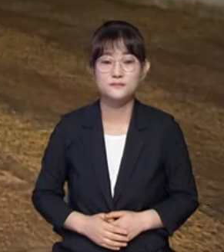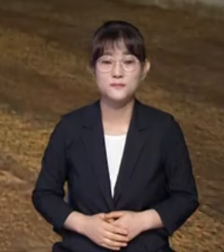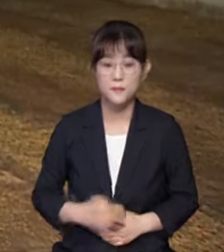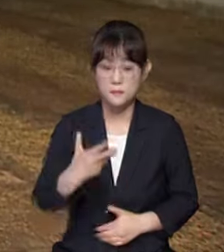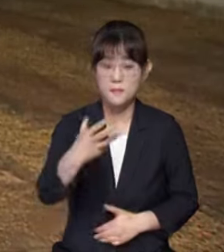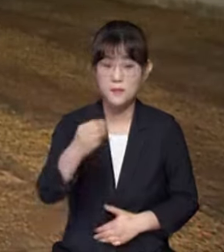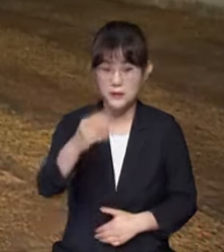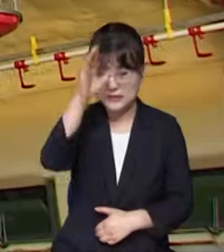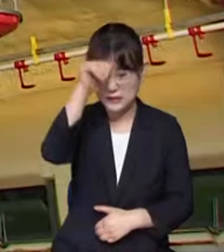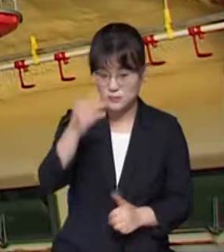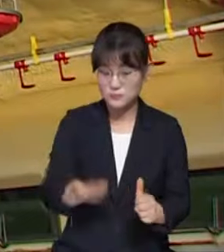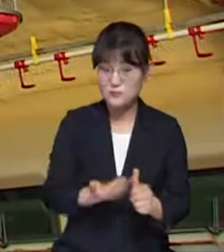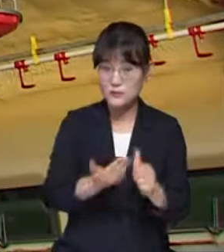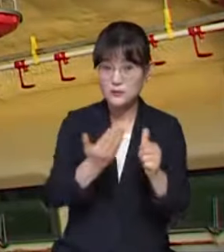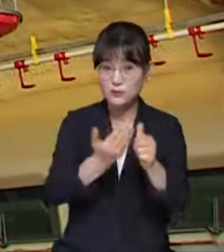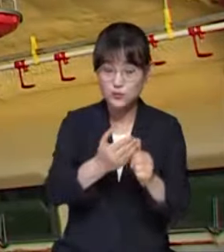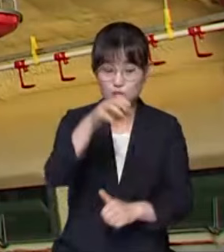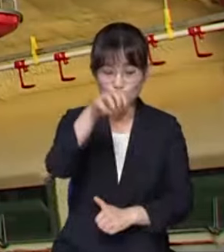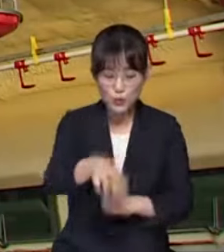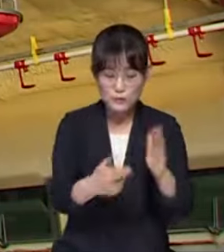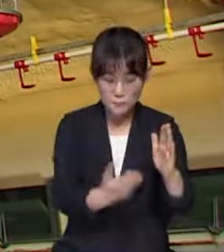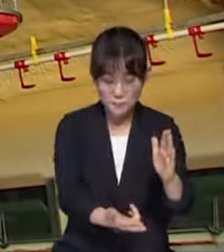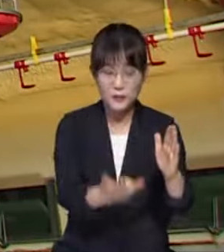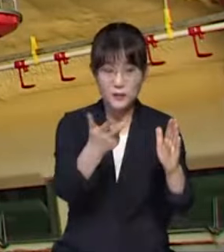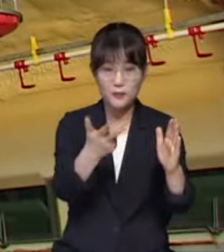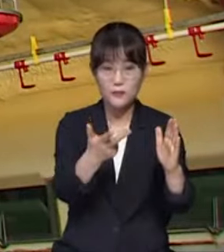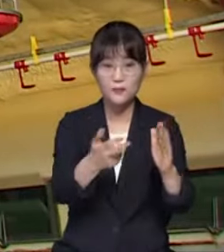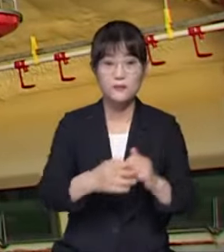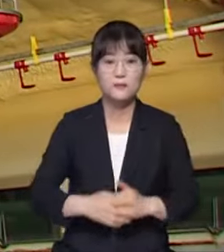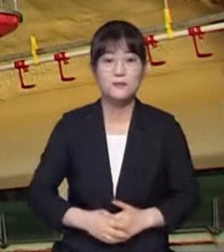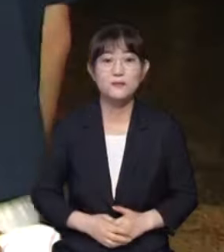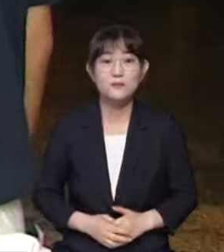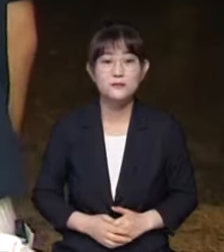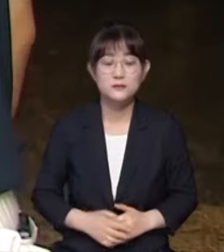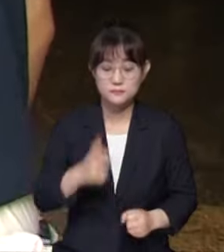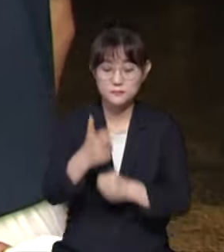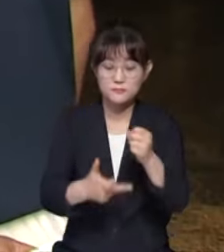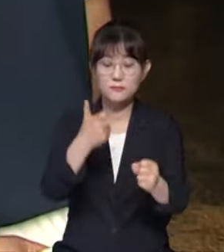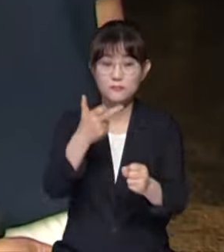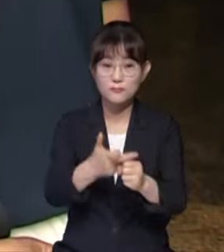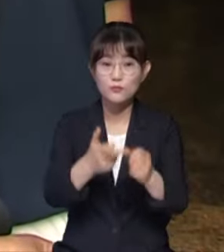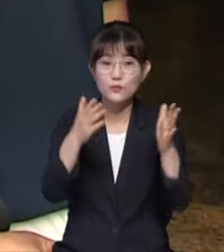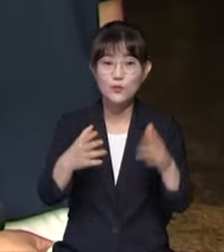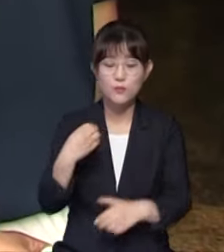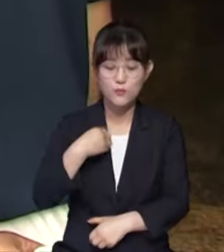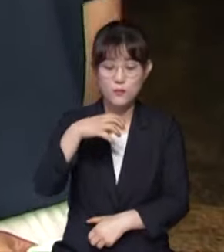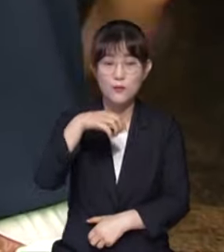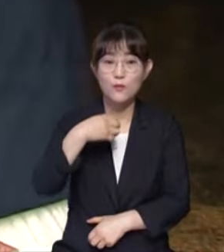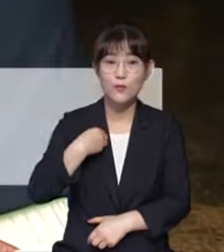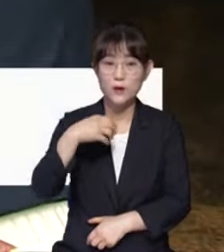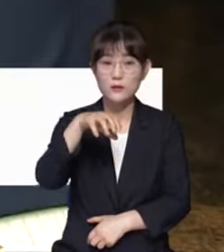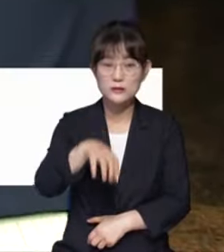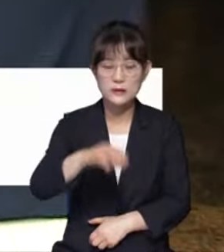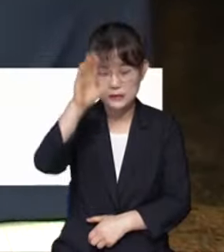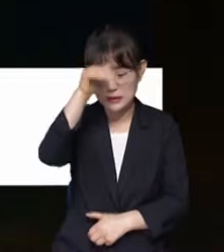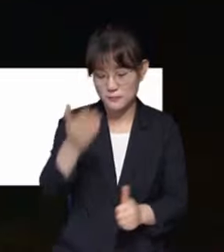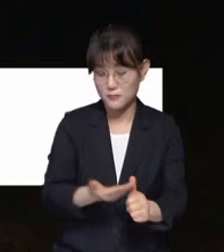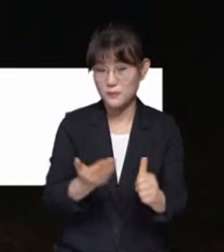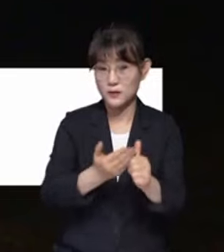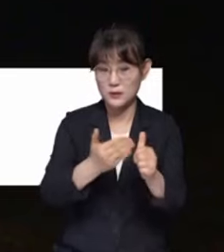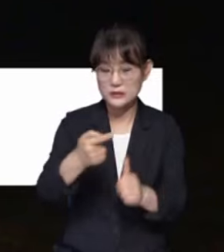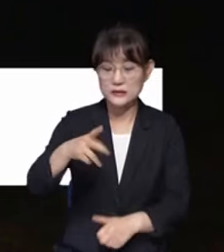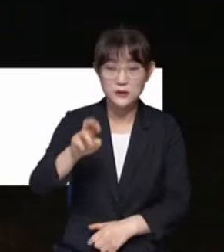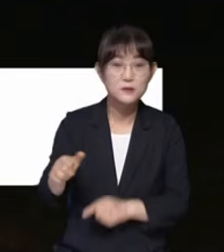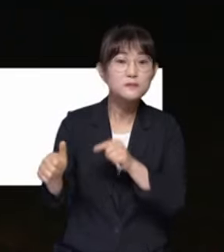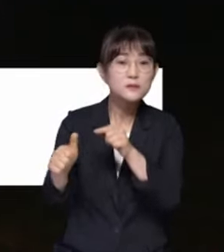8만 마리의 닭을 키우던 축사가 텅 비었습니다. 17년째 무안에서 양계 축산을 해온 김화실 씨는